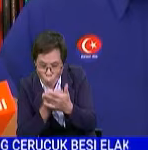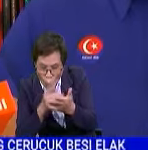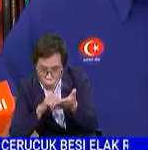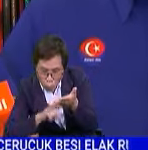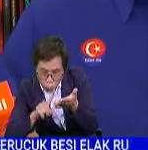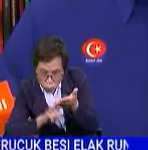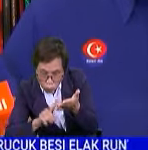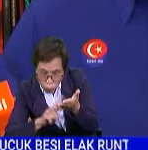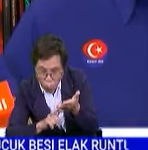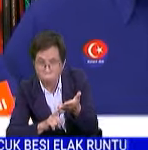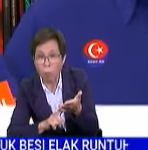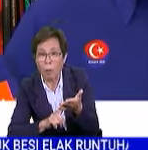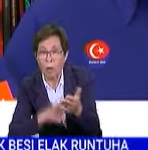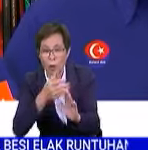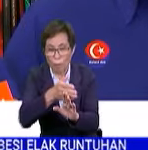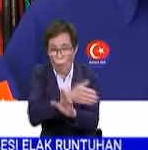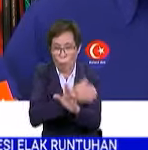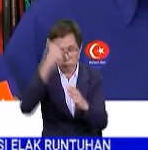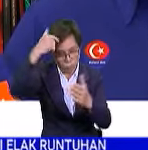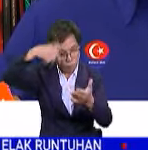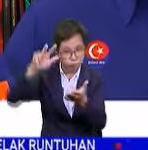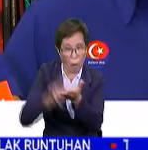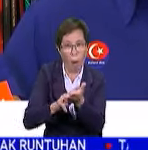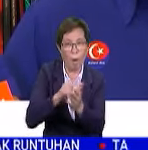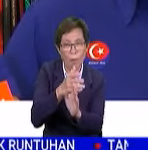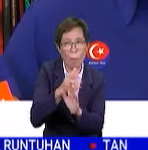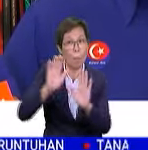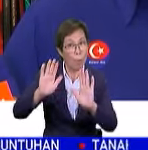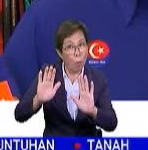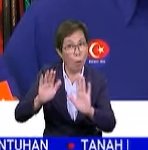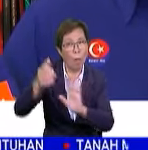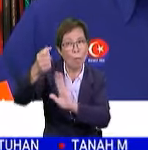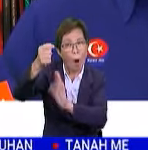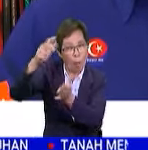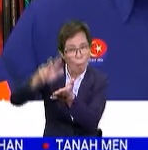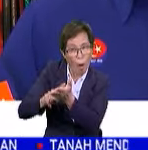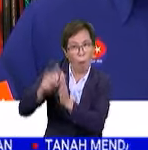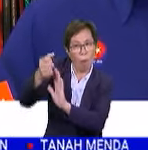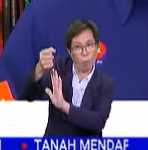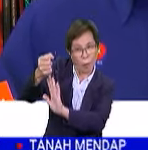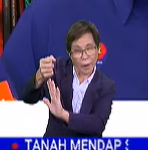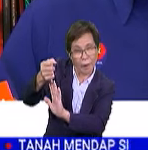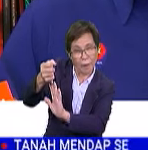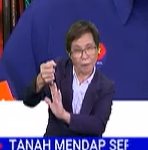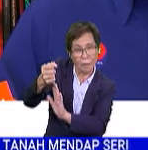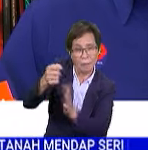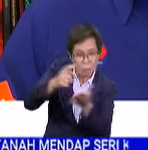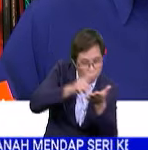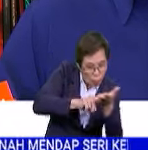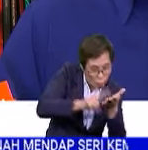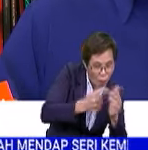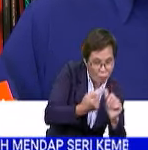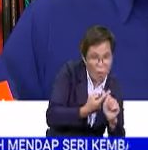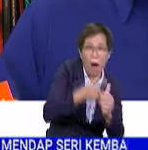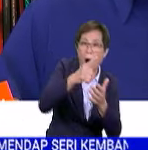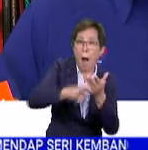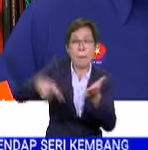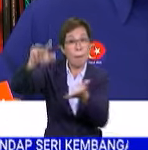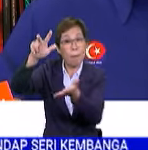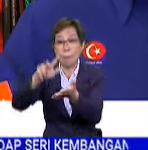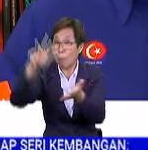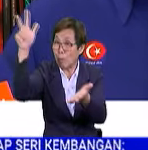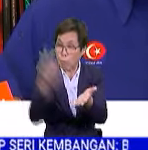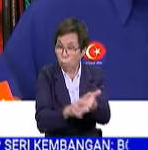Ya, sebelum apa juga keputusan yang nak dibuat supaya apa yang diputuskan itu nanti